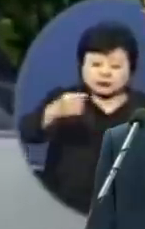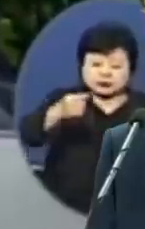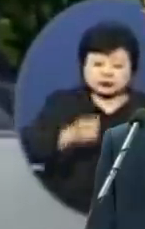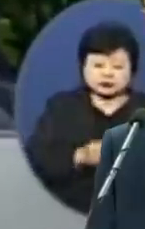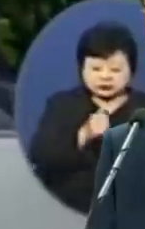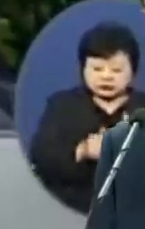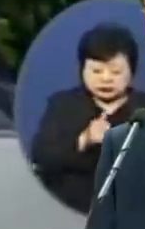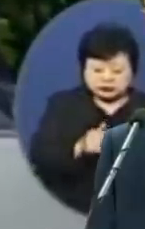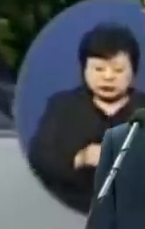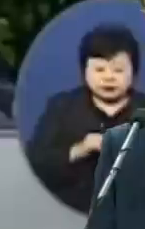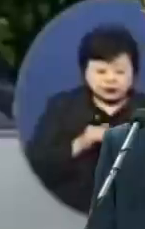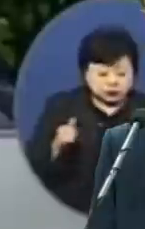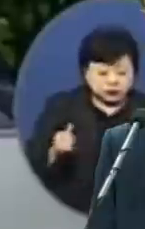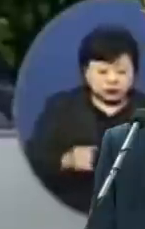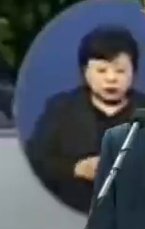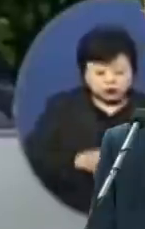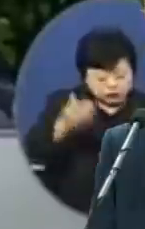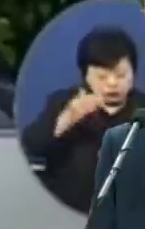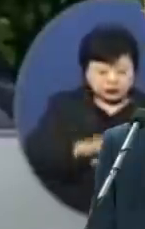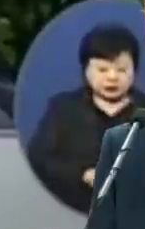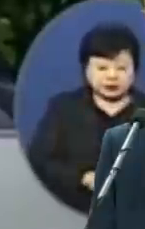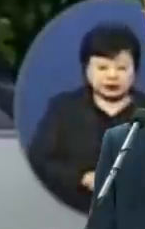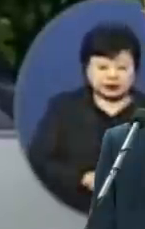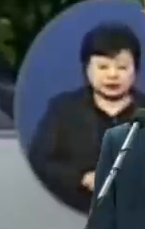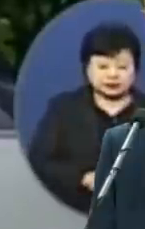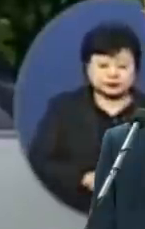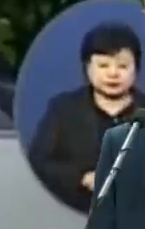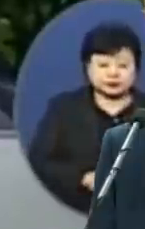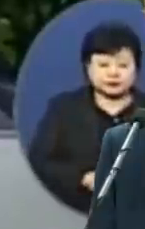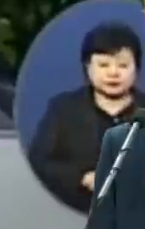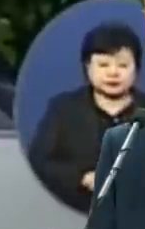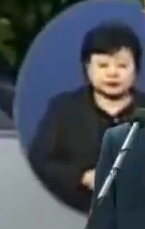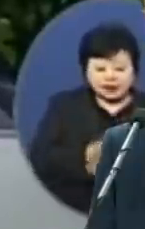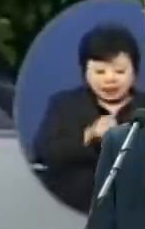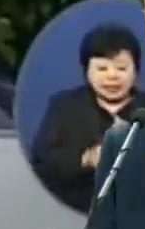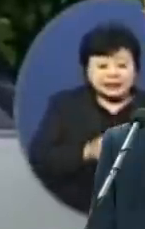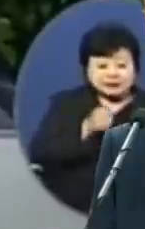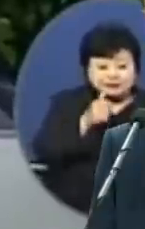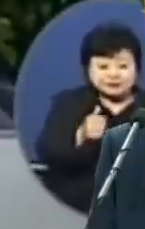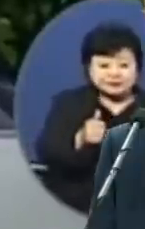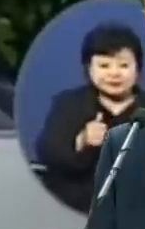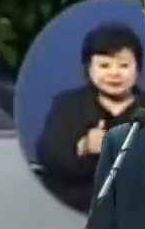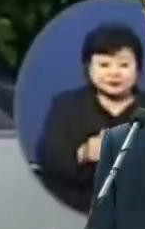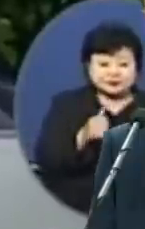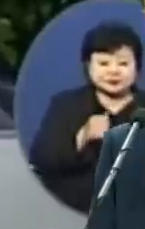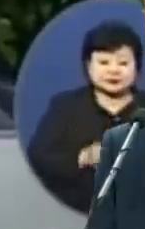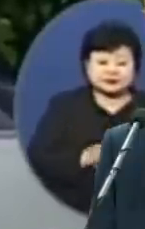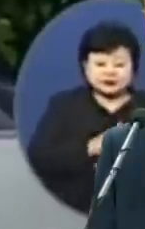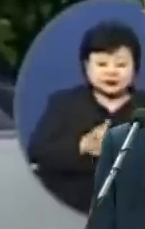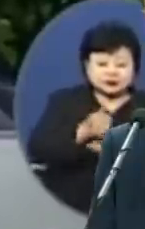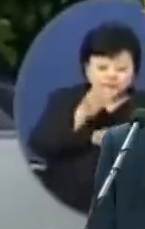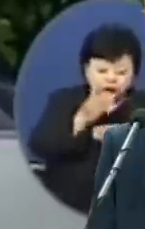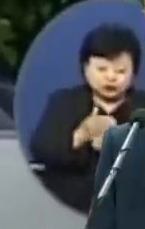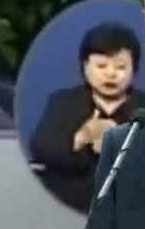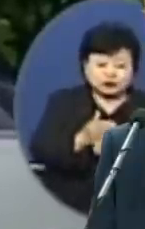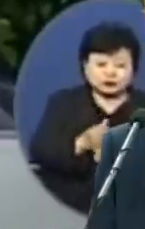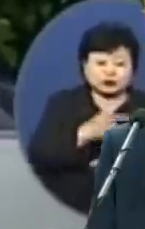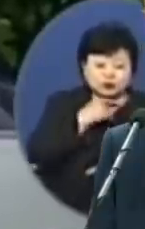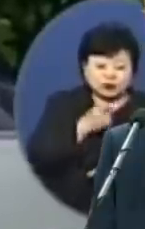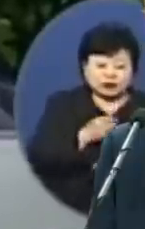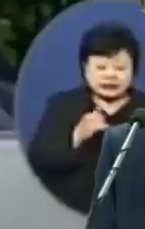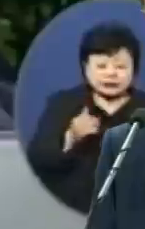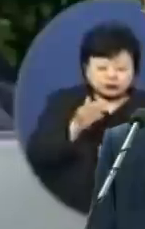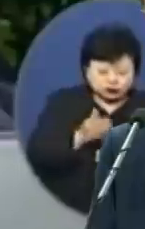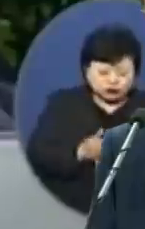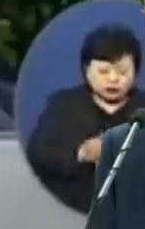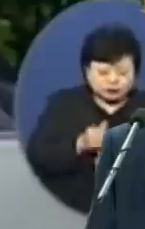사람은 그 민족은 없애버린 것입니다. 여러분, 우리는 하나님은 신본주의를 따르는 사람을 원하지